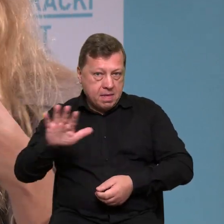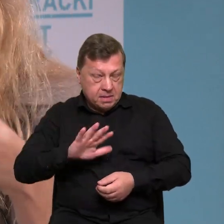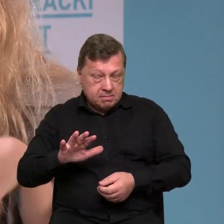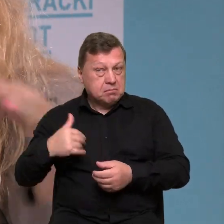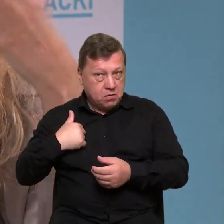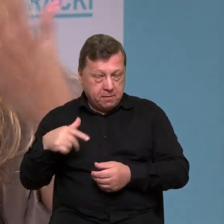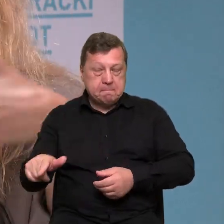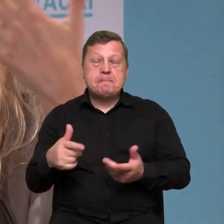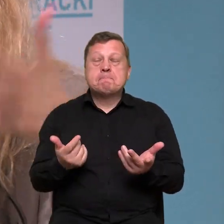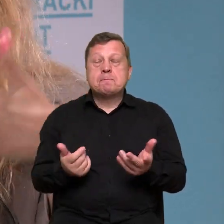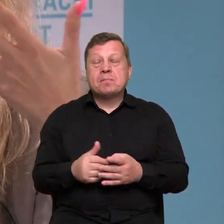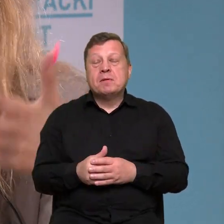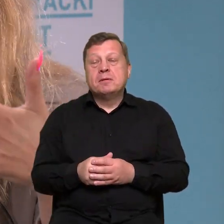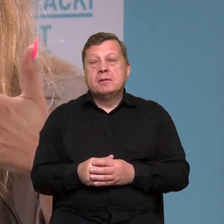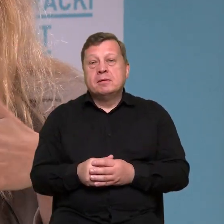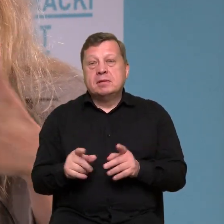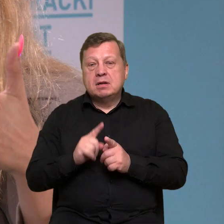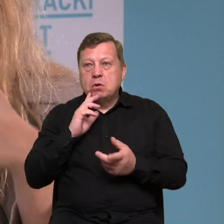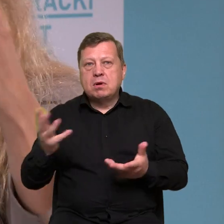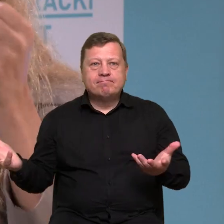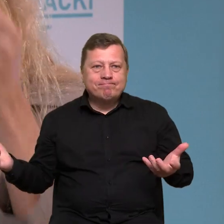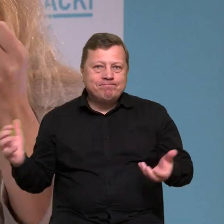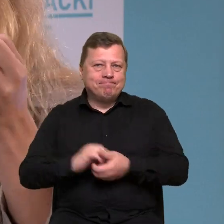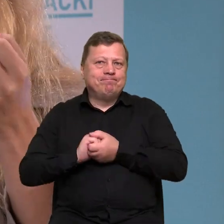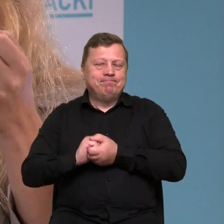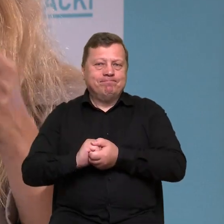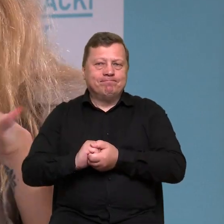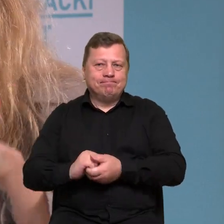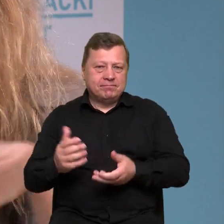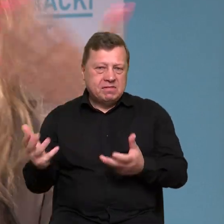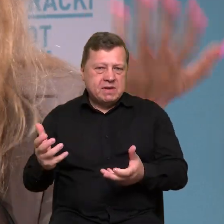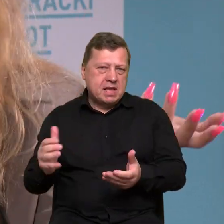na jakieś takie więzi łączące je